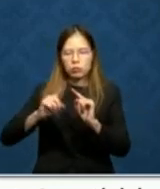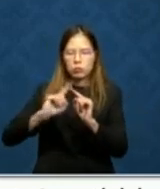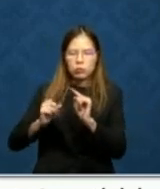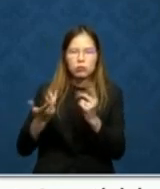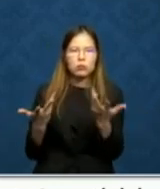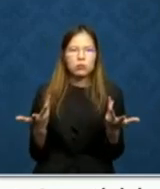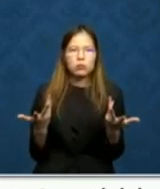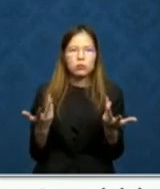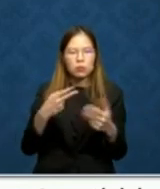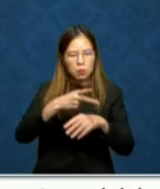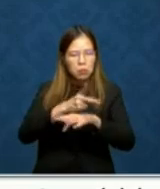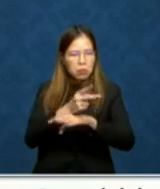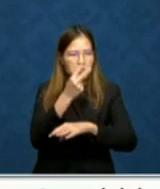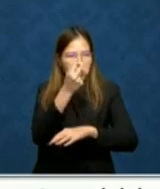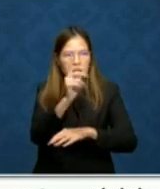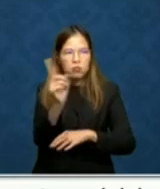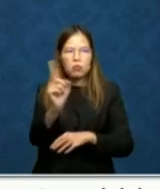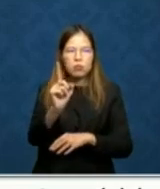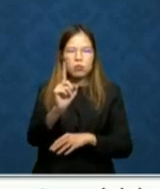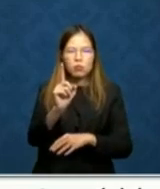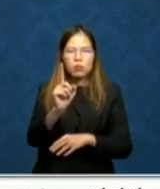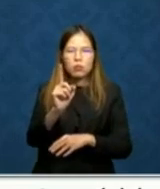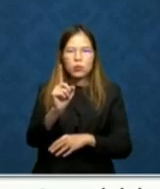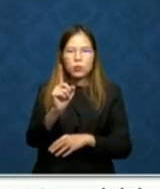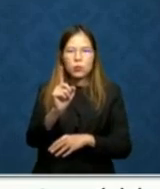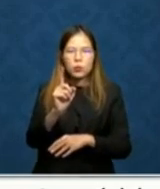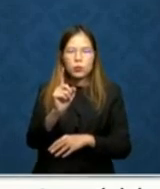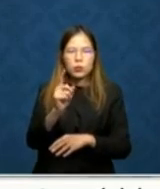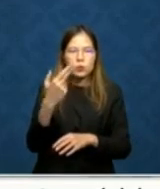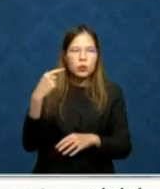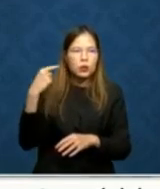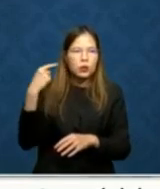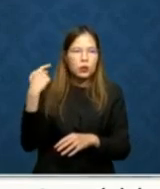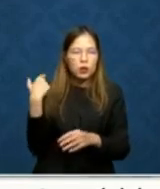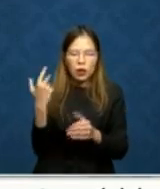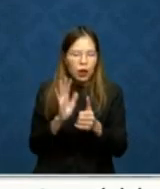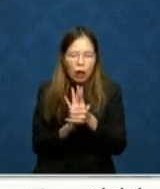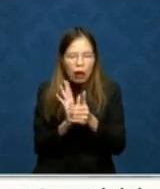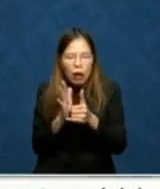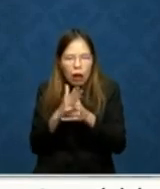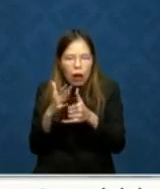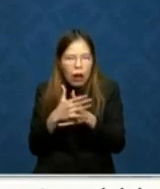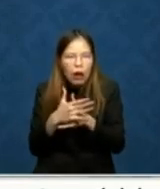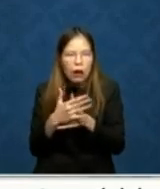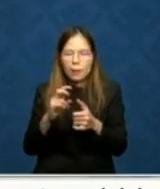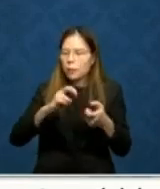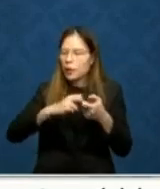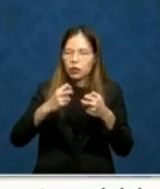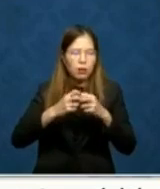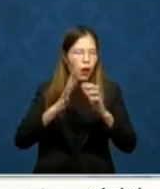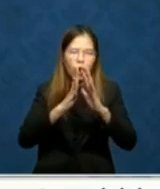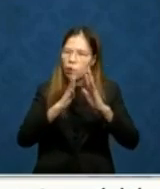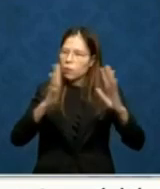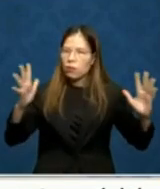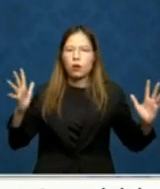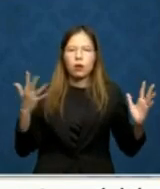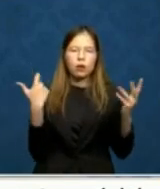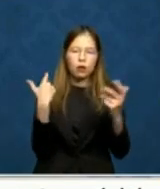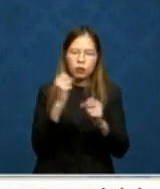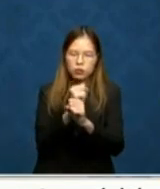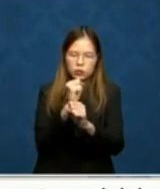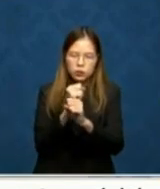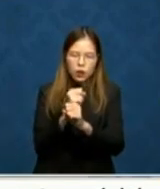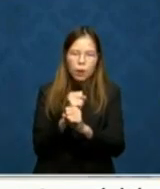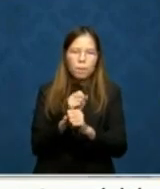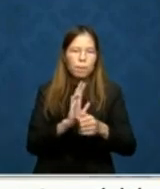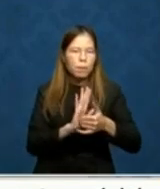านประธานเห็นอะไรไหมคะสถิติการคุกคามทางเพศในสังคมไทยเป็นปัญหาในทุกมิติไม่ว่าจะเป็นปัญหาการคุกคามท